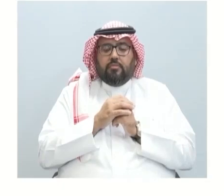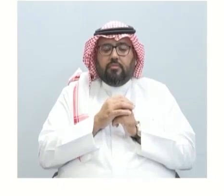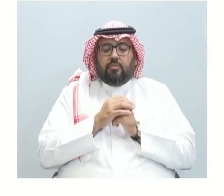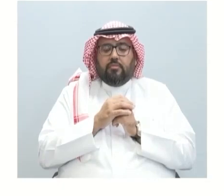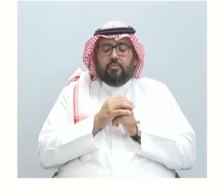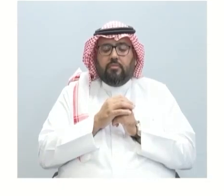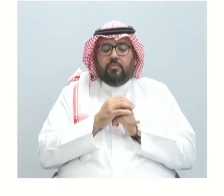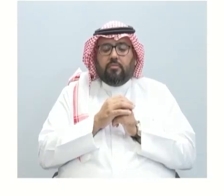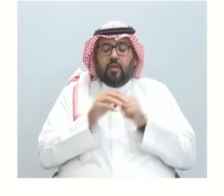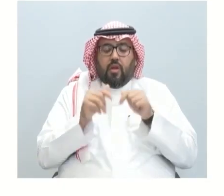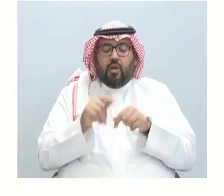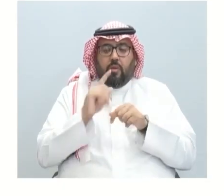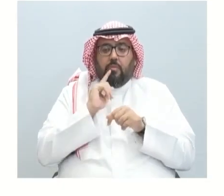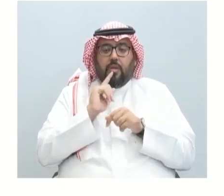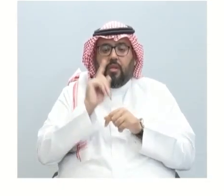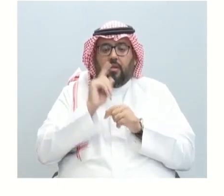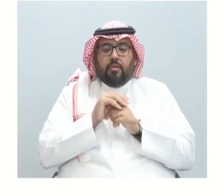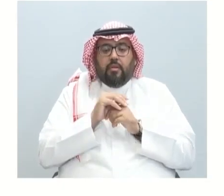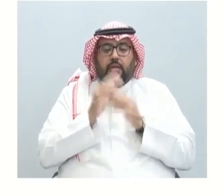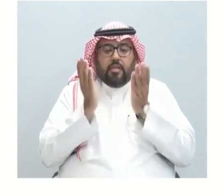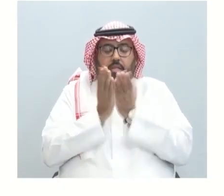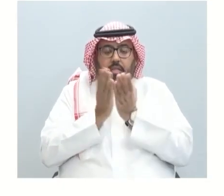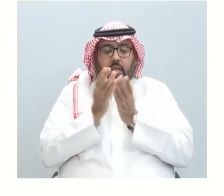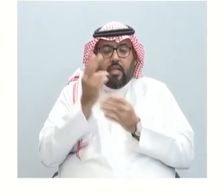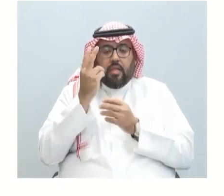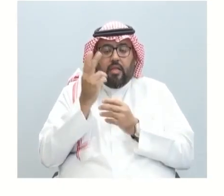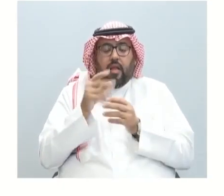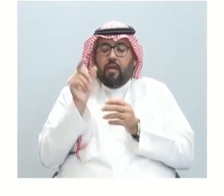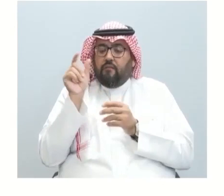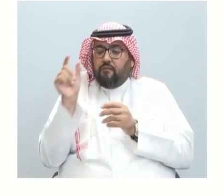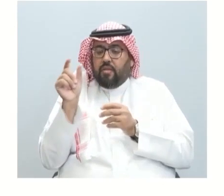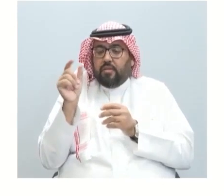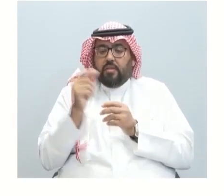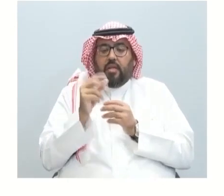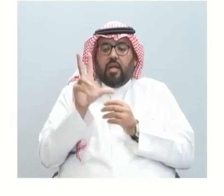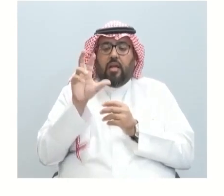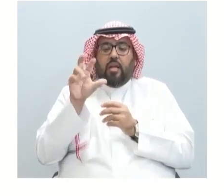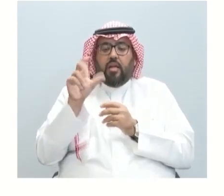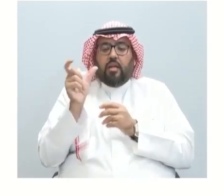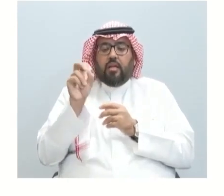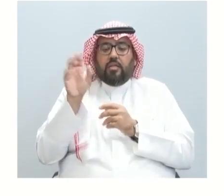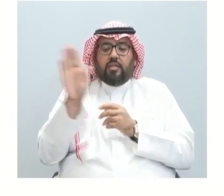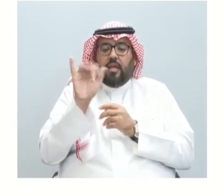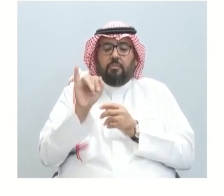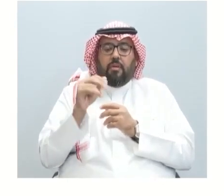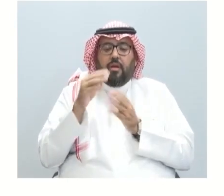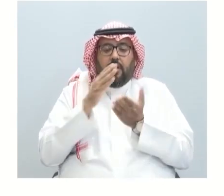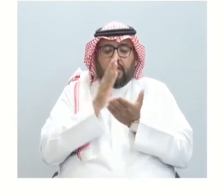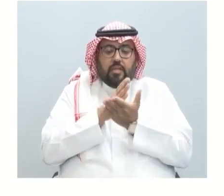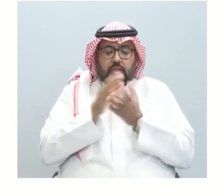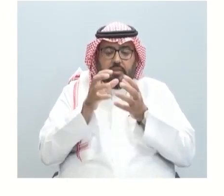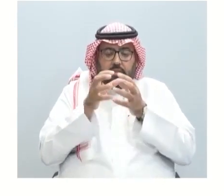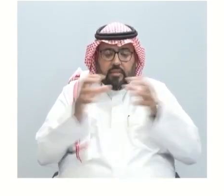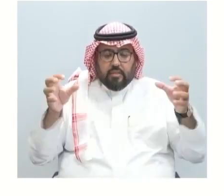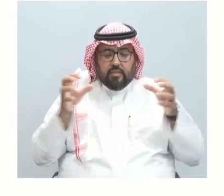دقيقه اليوم باذن الله لدينا الدرس الثاني من هذا الفصل وهو الانقسام المتساوي خلال دراستنا لهذا